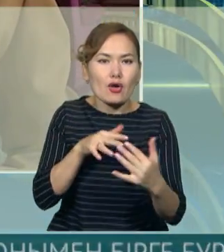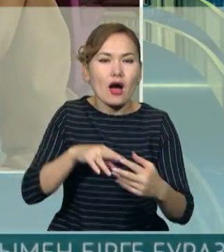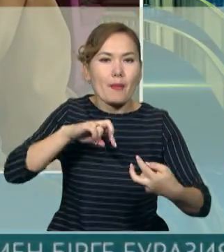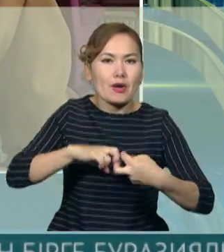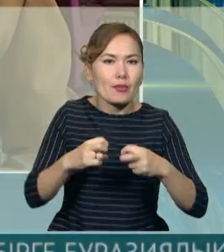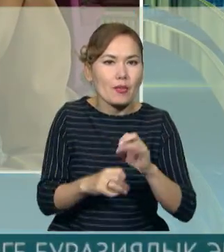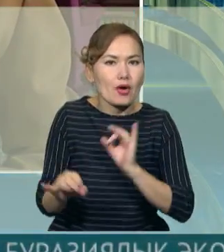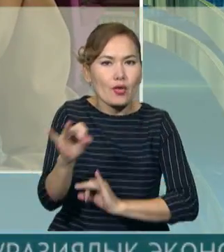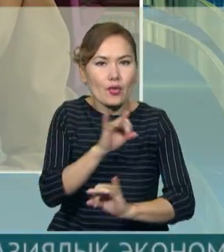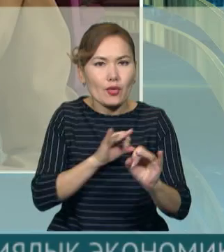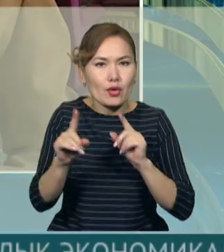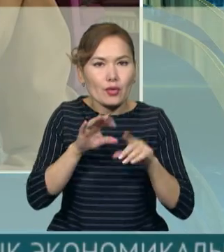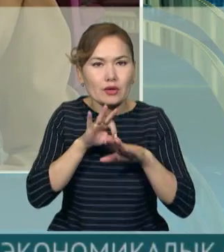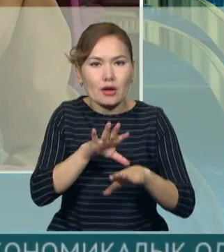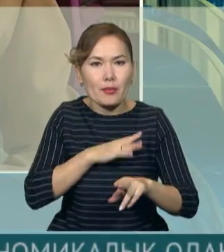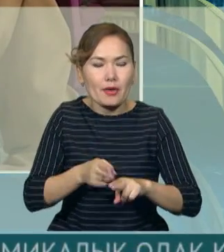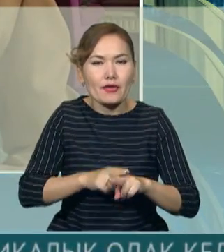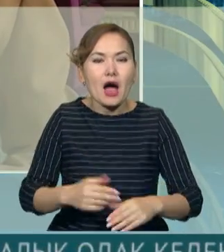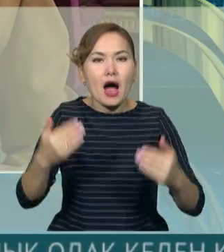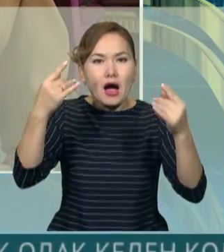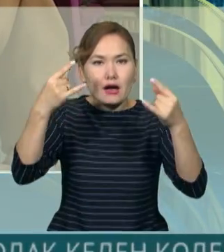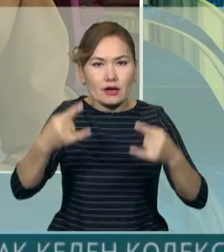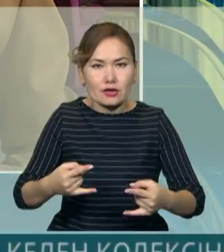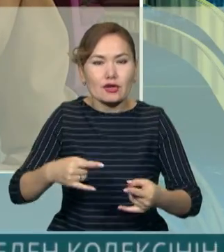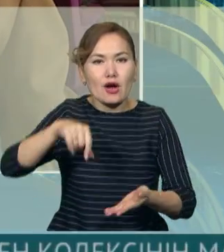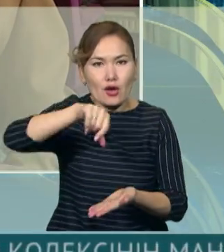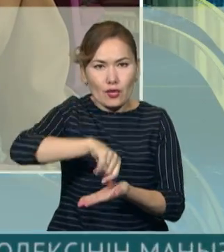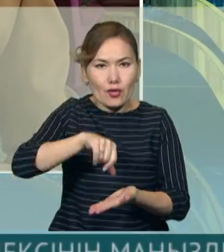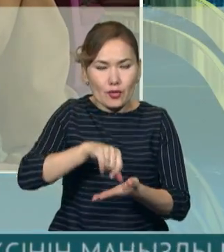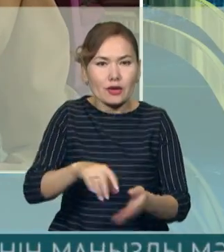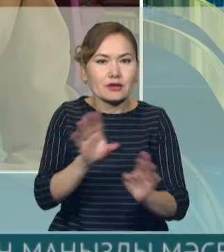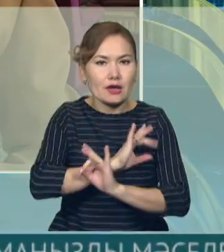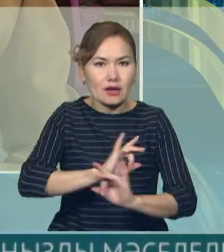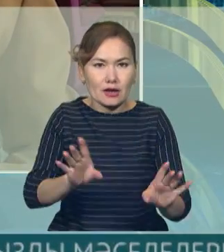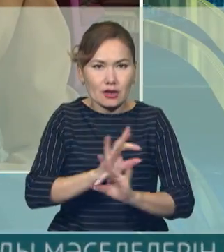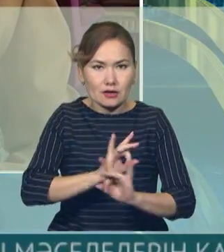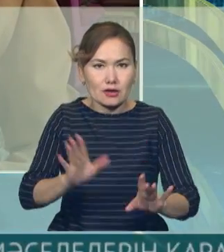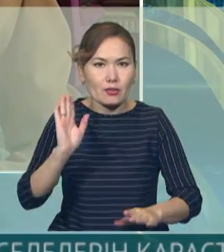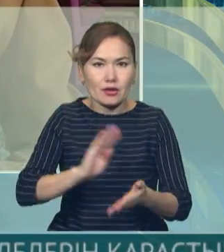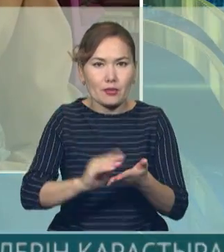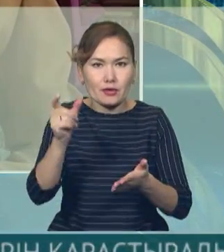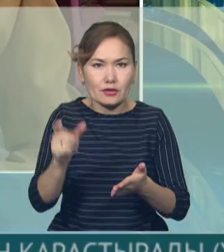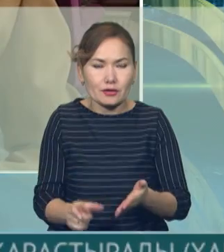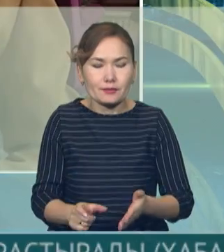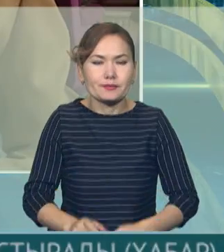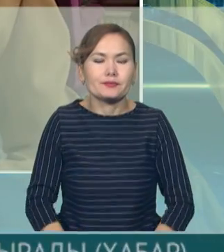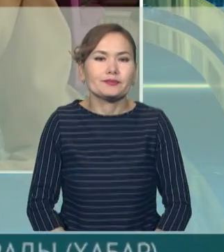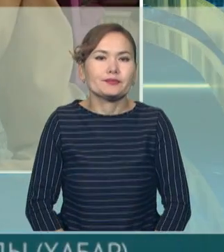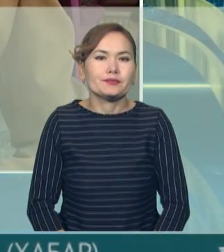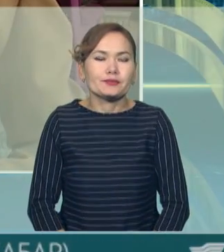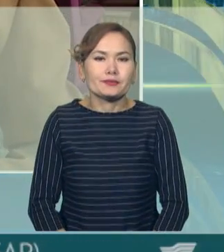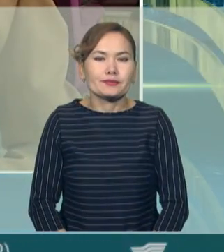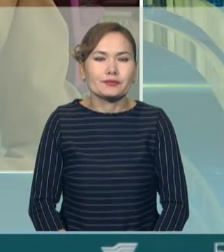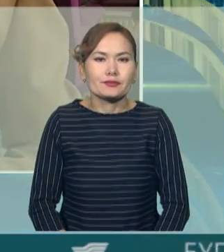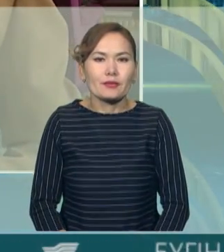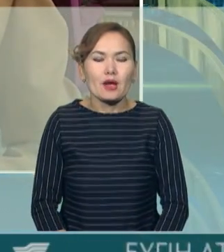жолдары қаралады. Кездесу жайында тікелей байланысқа шығып тұрған әріптесім Меруерт Жаханнан білсек. Меруерт, қайырлы күн, сөз сізгін өзінде.